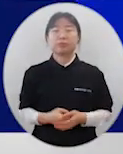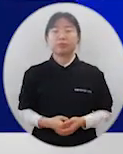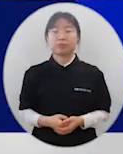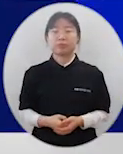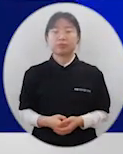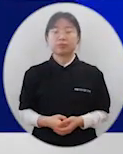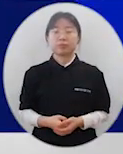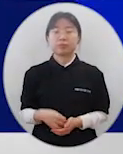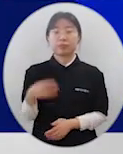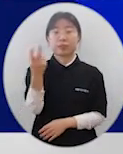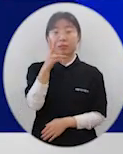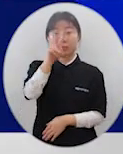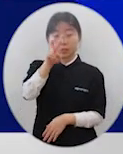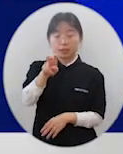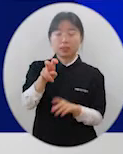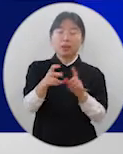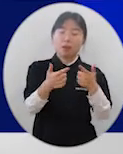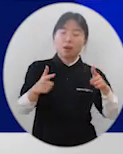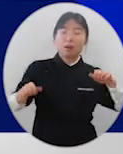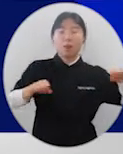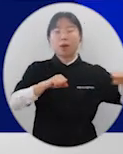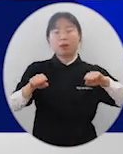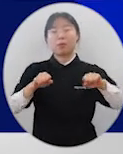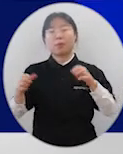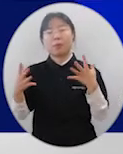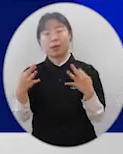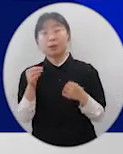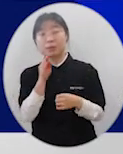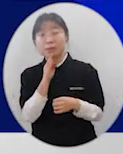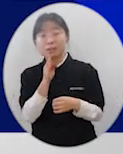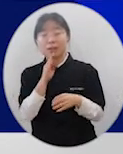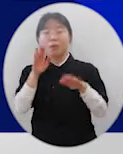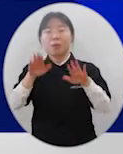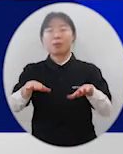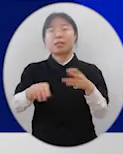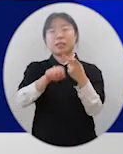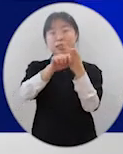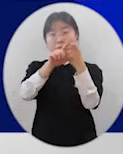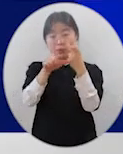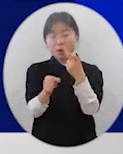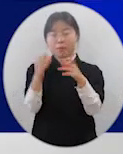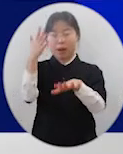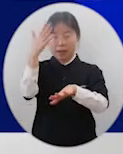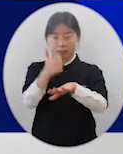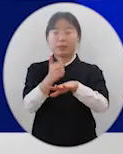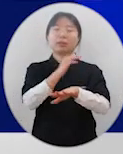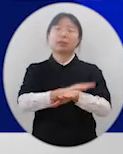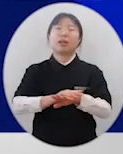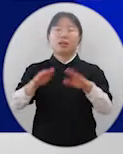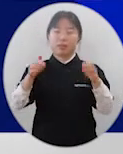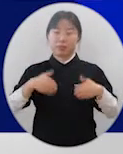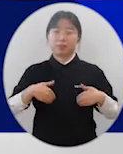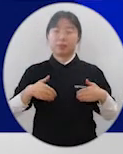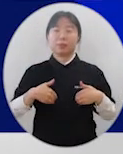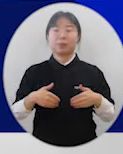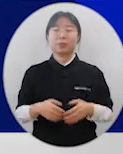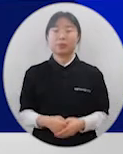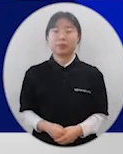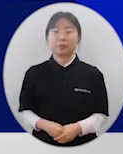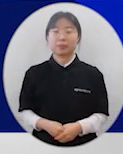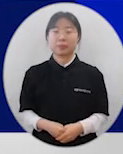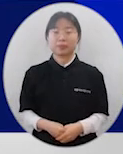2020년에는 정말 다양한 일들이 있었습니다. 이제는 2020년을 제대로 마무리하고 새로운 내년을 준비해야 할